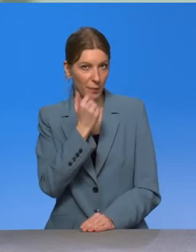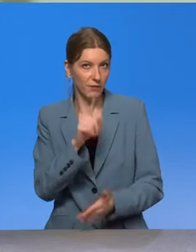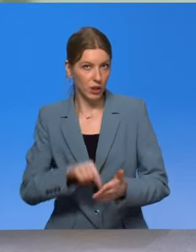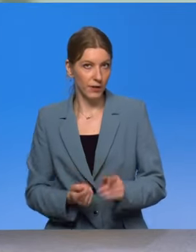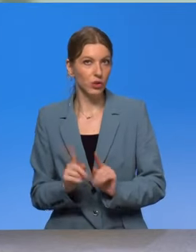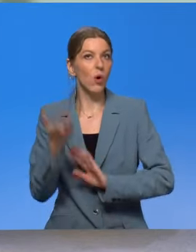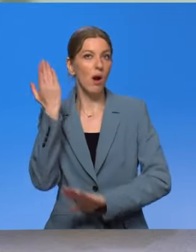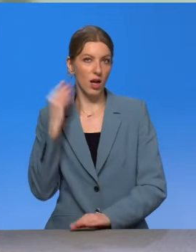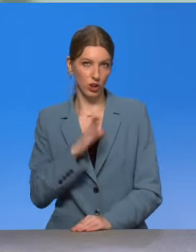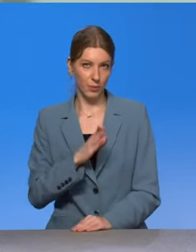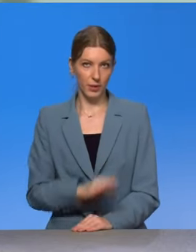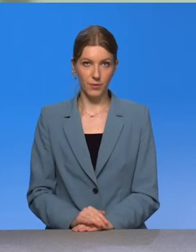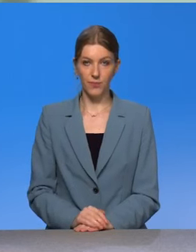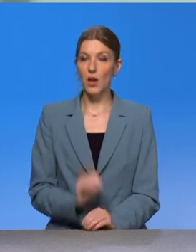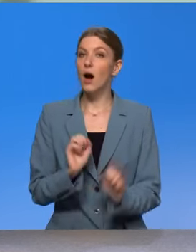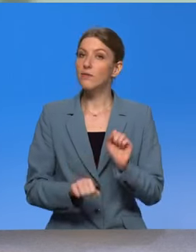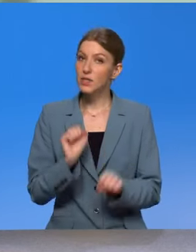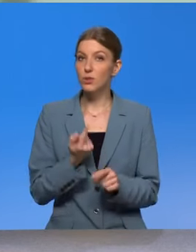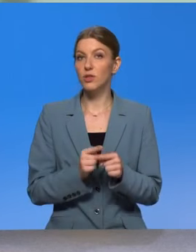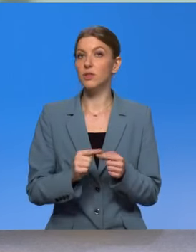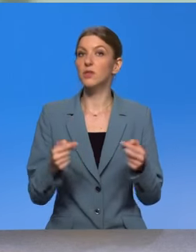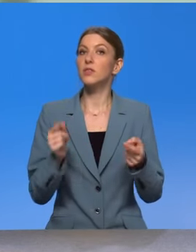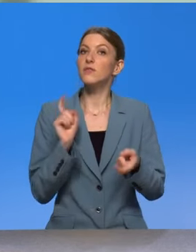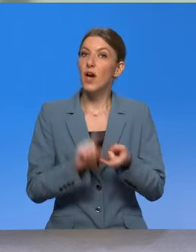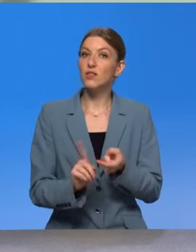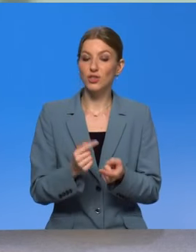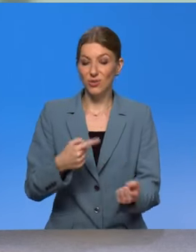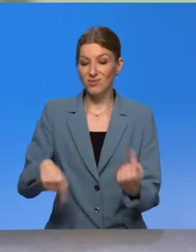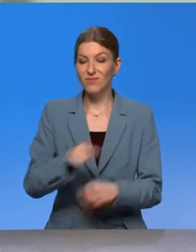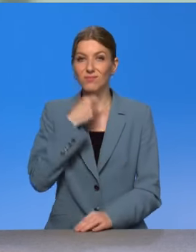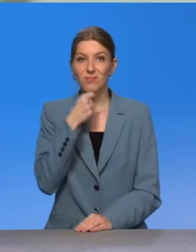это с тем связано, что они лучше знают мир и